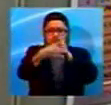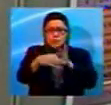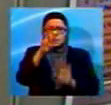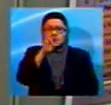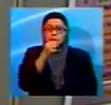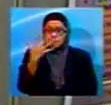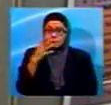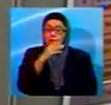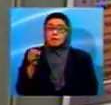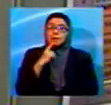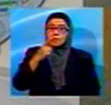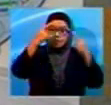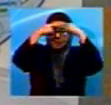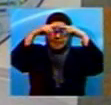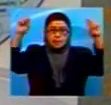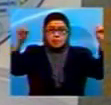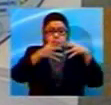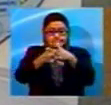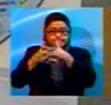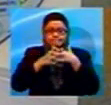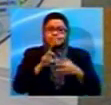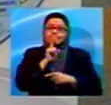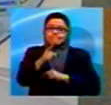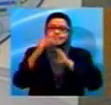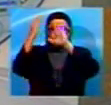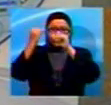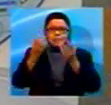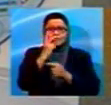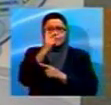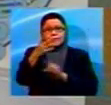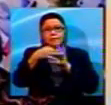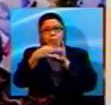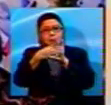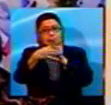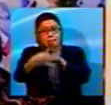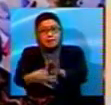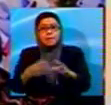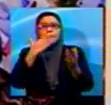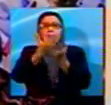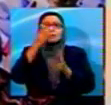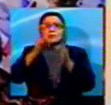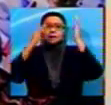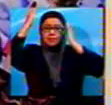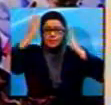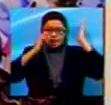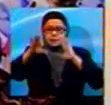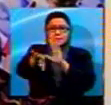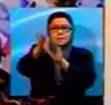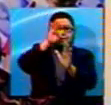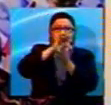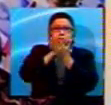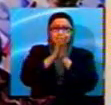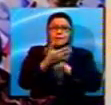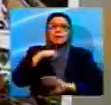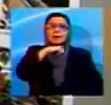presiden Amerika Syarikat itu berharap dapat melihat kerjasama yang lebih baik sekiranya Malaysia terpilih menduduki kerusi Majlis keselamatan tahun